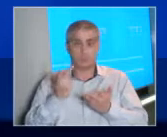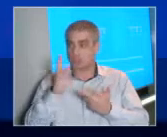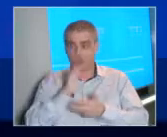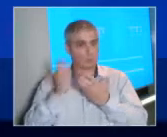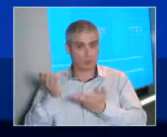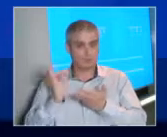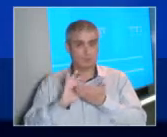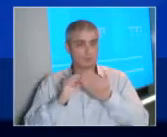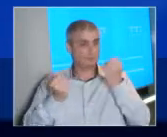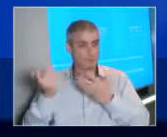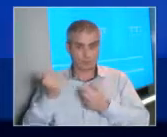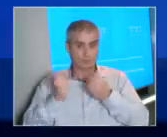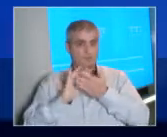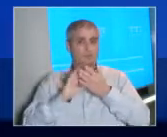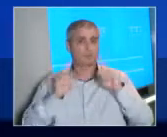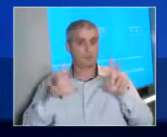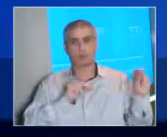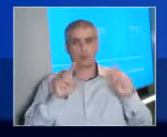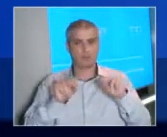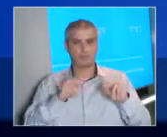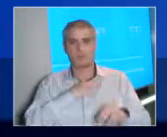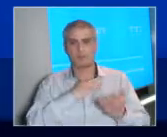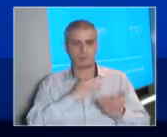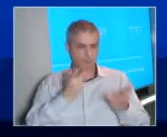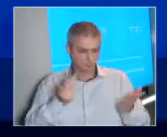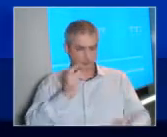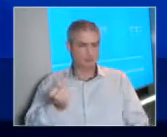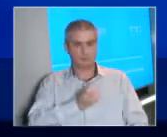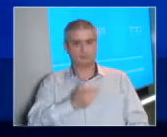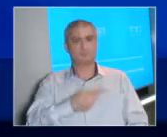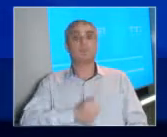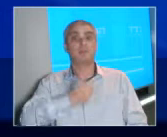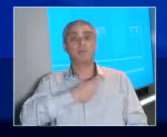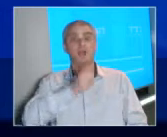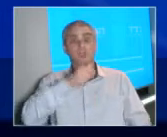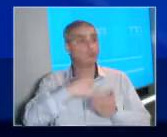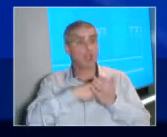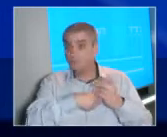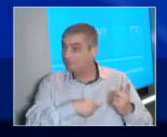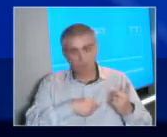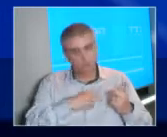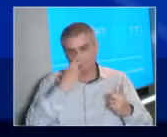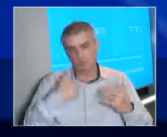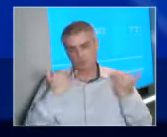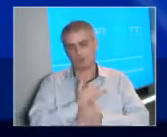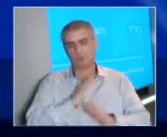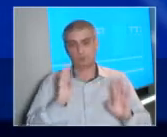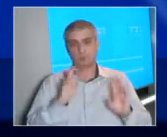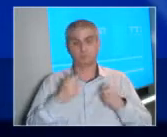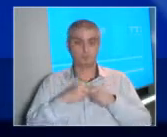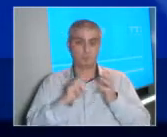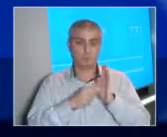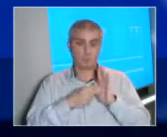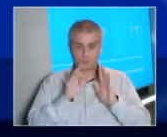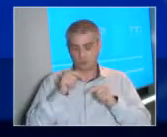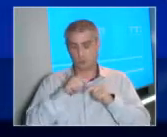יותר מורכבת ממשרד התחבורה ומשרדים אחרים, אותו דבר גם מערכת הבריאות. כאן שמו מנכ״ל שהוא איש אוצר, וזאת בעיניי טעות. עכשיו, לגבי העניין הפוליטי,